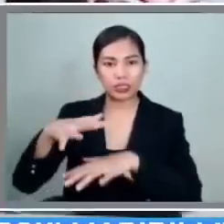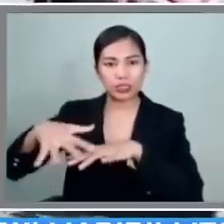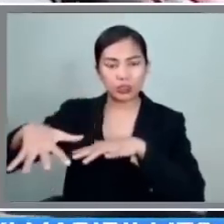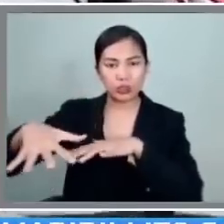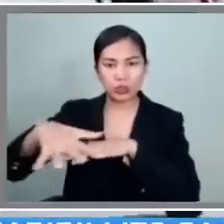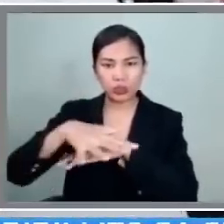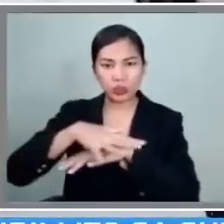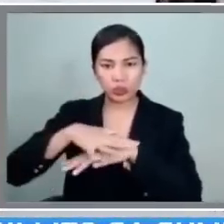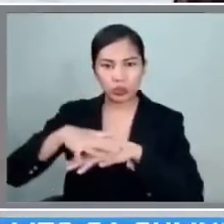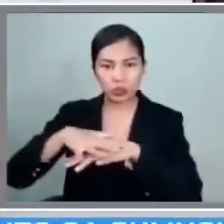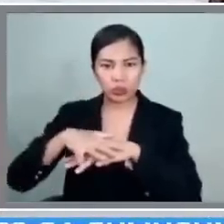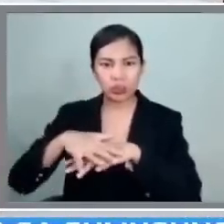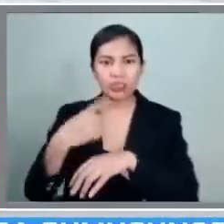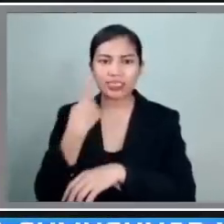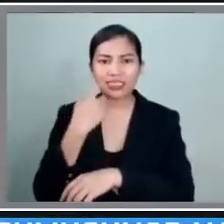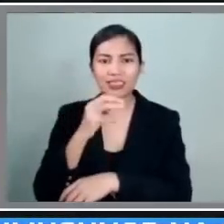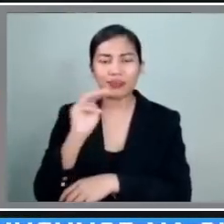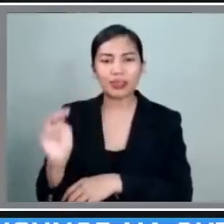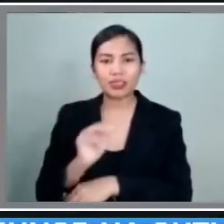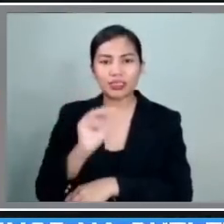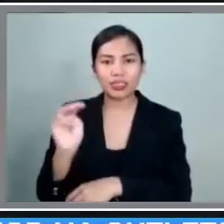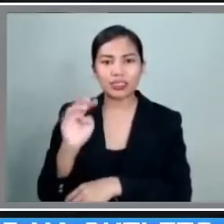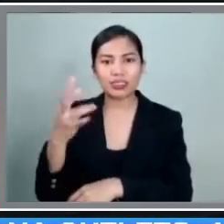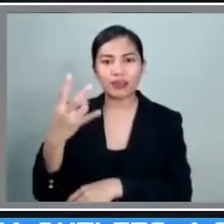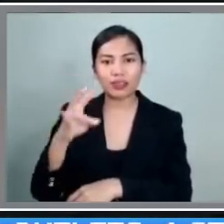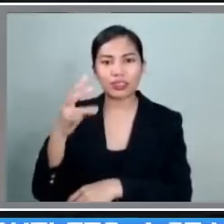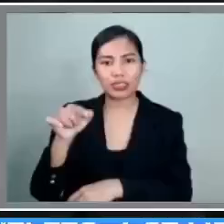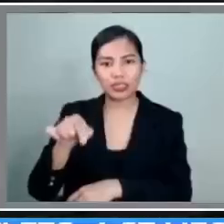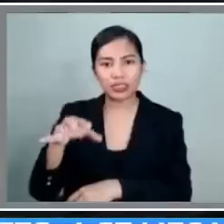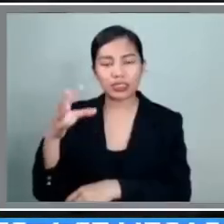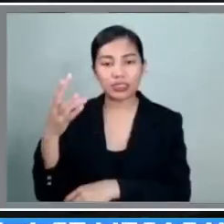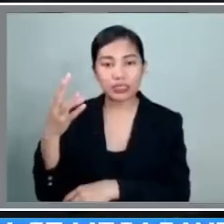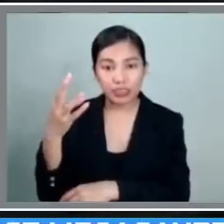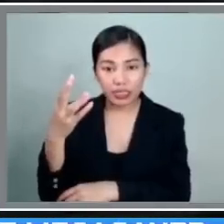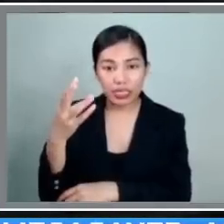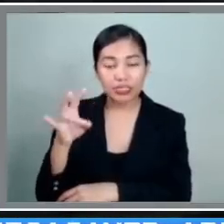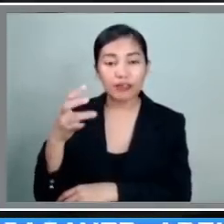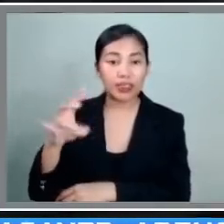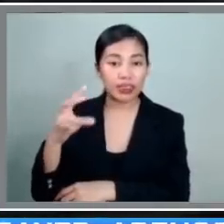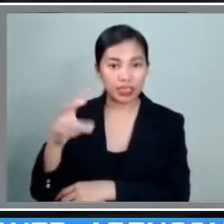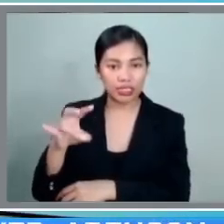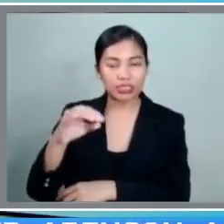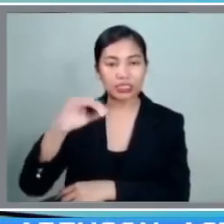beses pumalo sa 17 degrees Celsius ang global average temperature ng mundo.